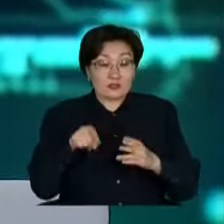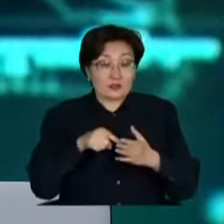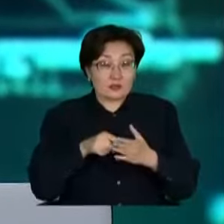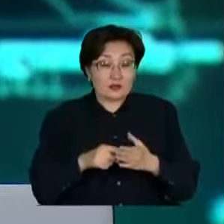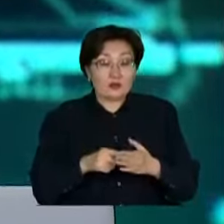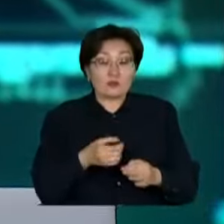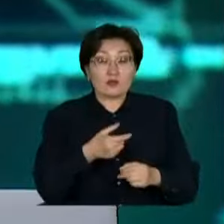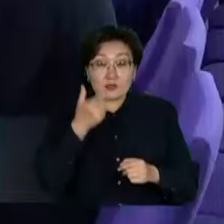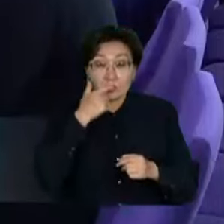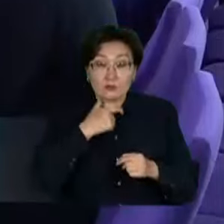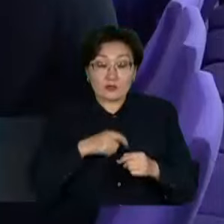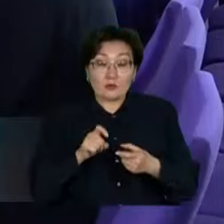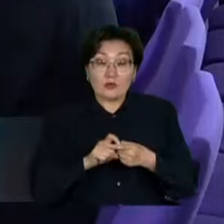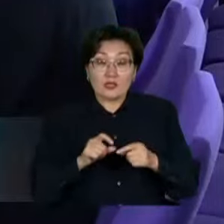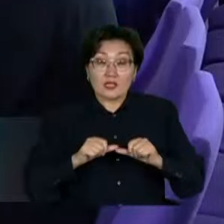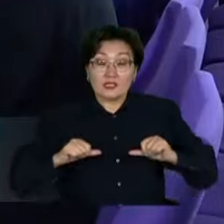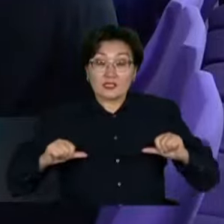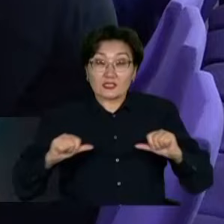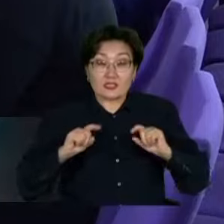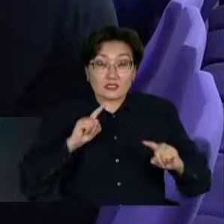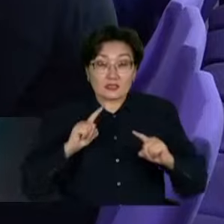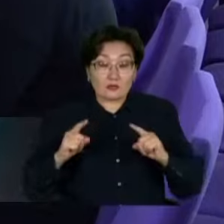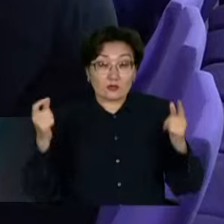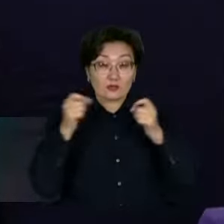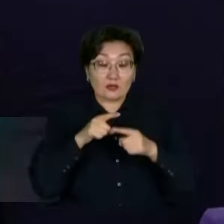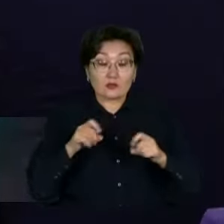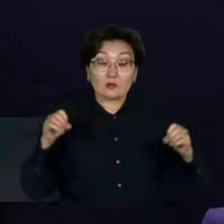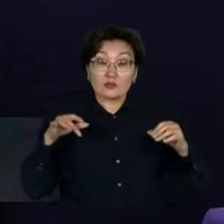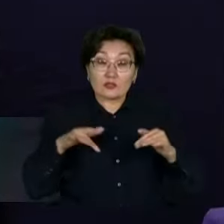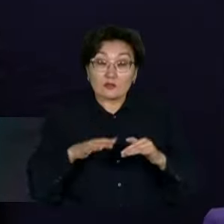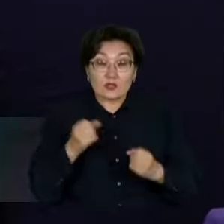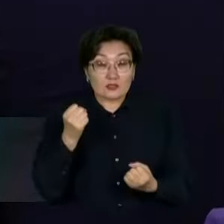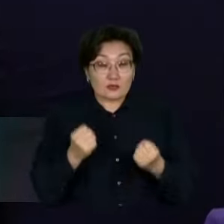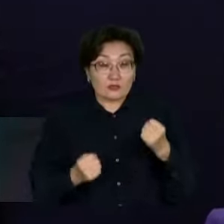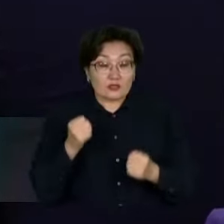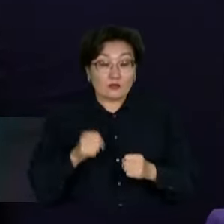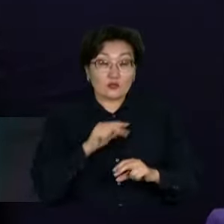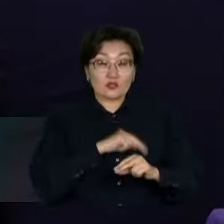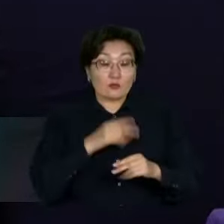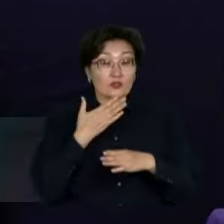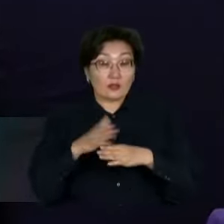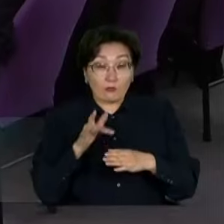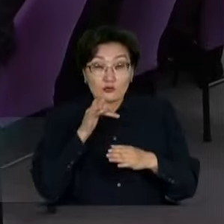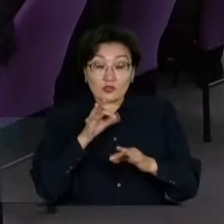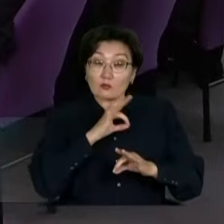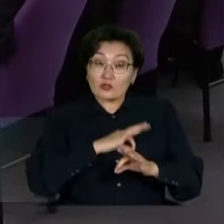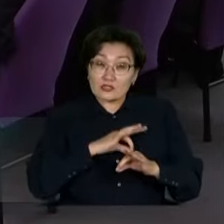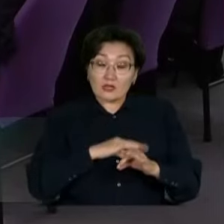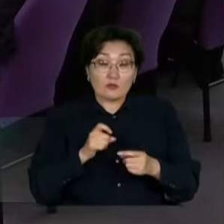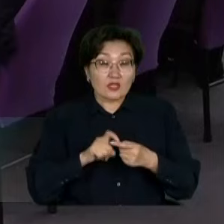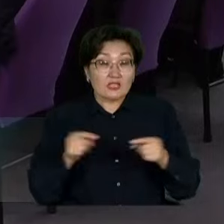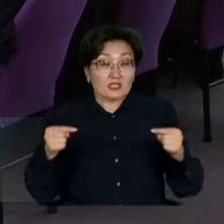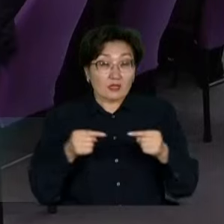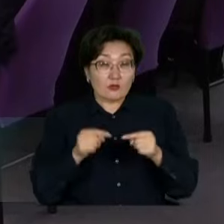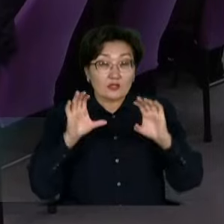әдеп жөндегі кеңестің кезекті отырысында белгілі болды. Басқосуға жиналғандар автокөліктерді жұмыстан тыс уақытта қолдануға қатысты